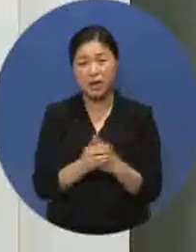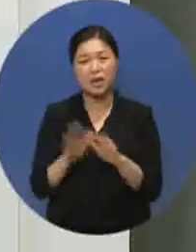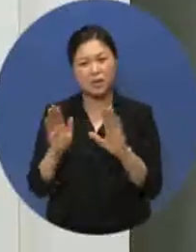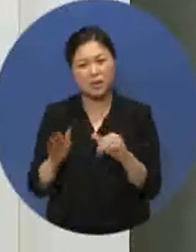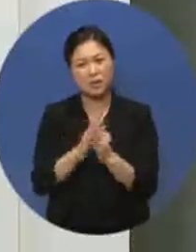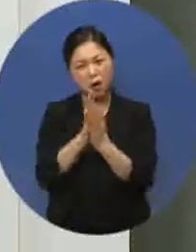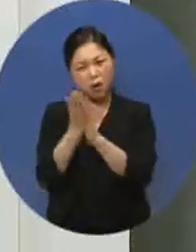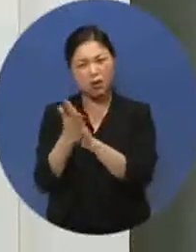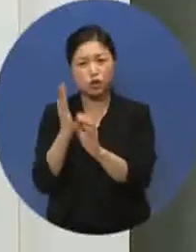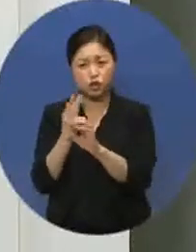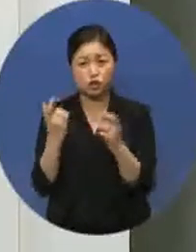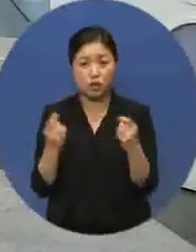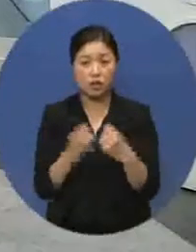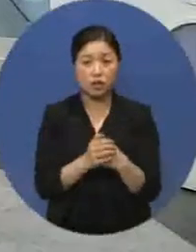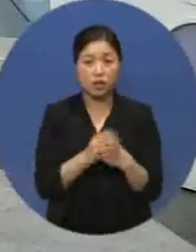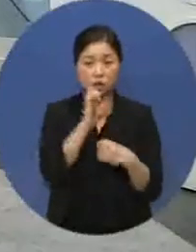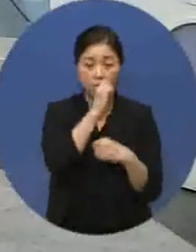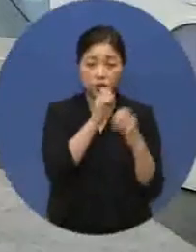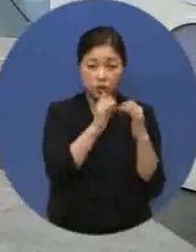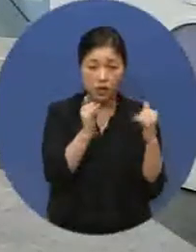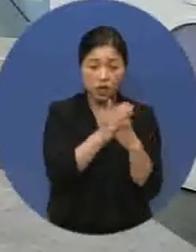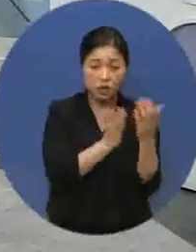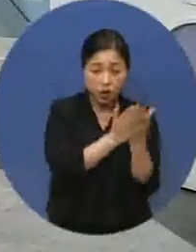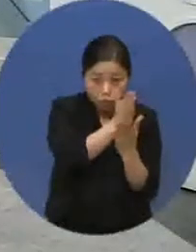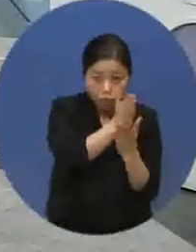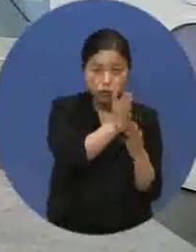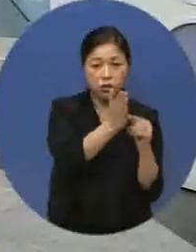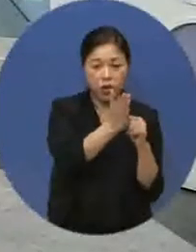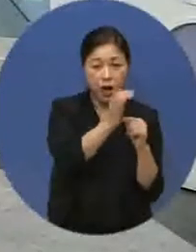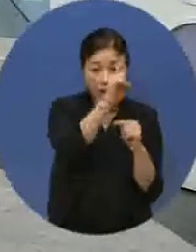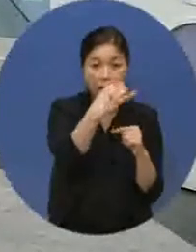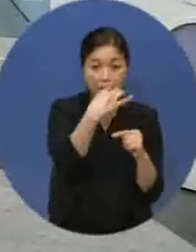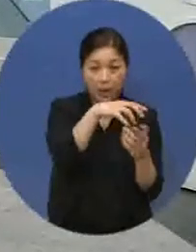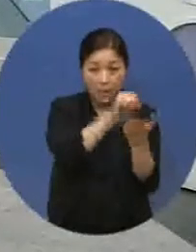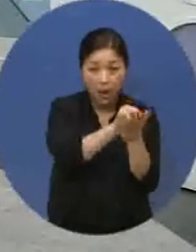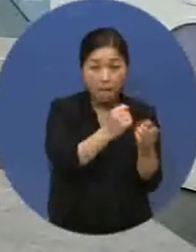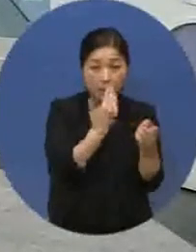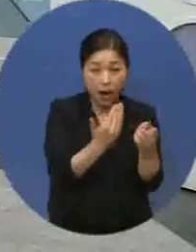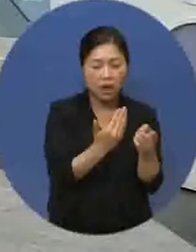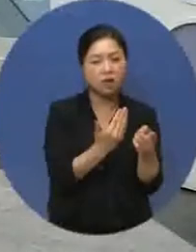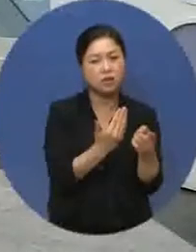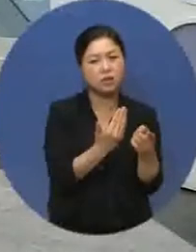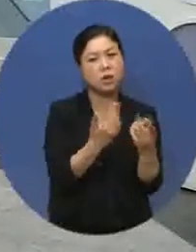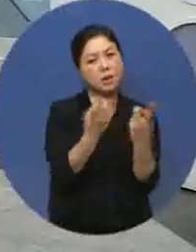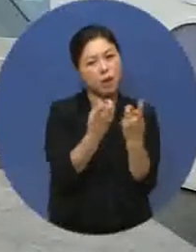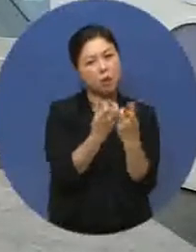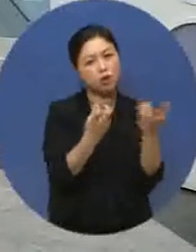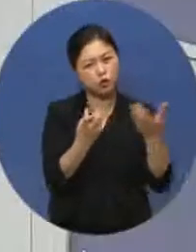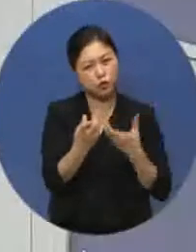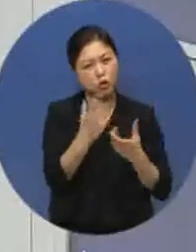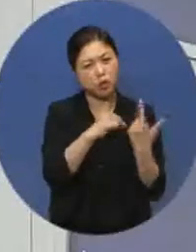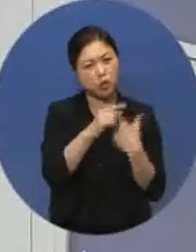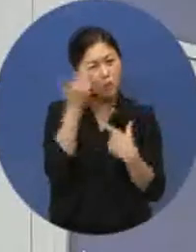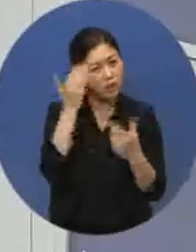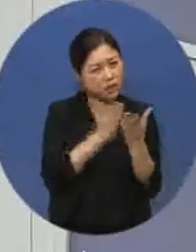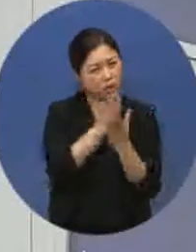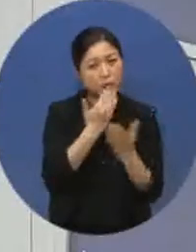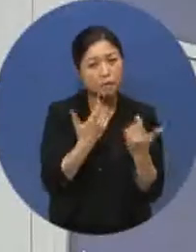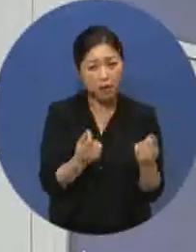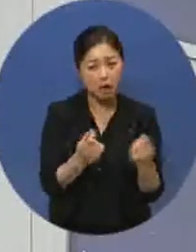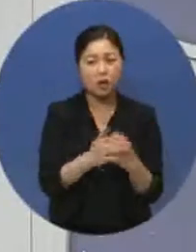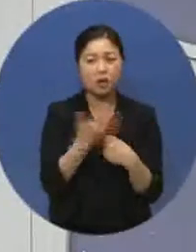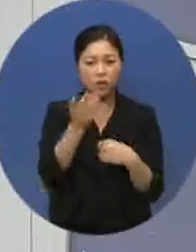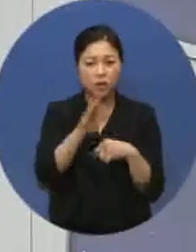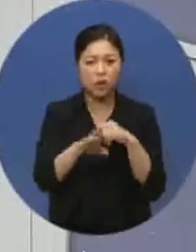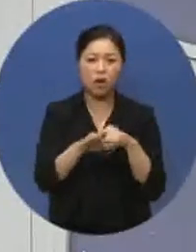이 변호사들이 전문적인 영역으로 진출할 수 있는 통로를 열어주면은 전문성을 더 갖출 수 있는데 지금은 그런 통로를 다